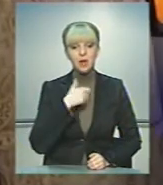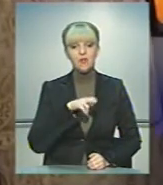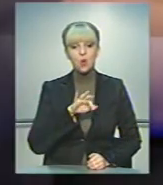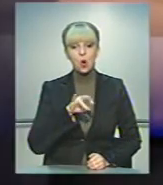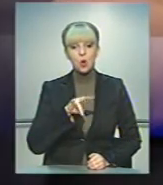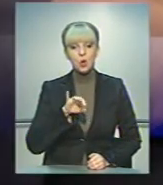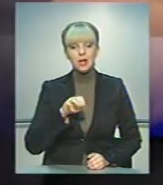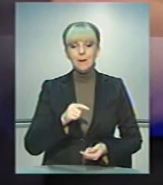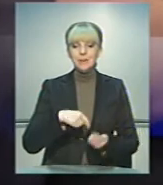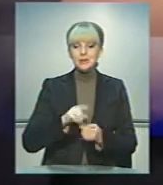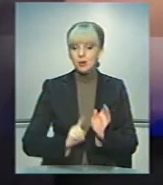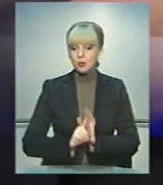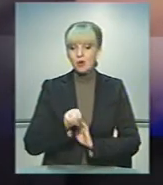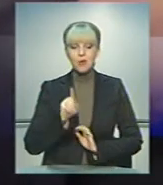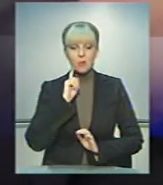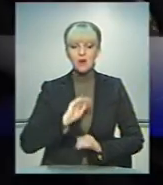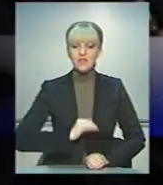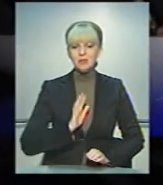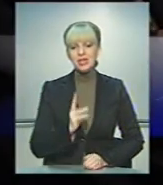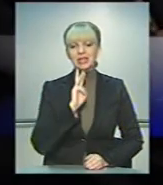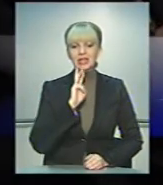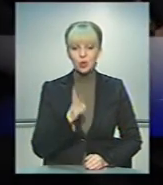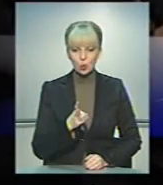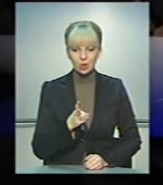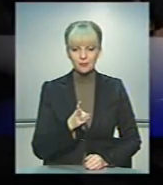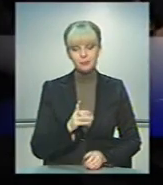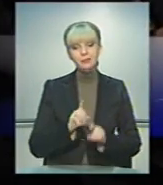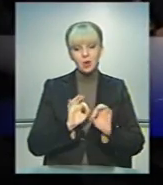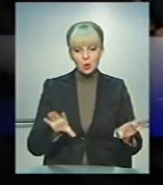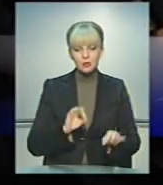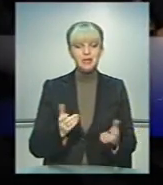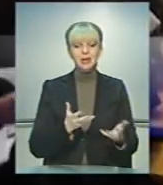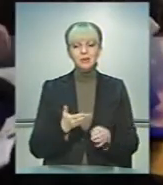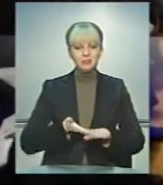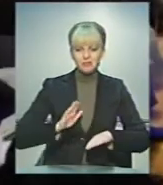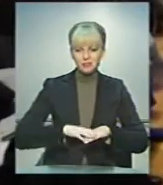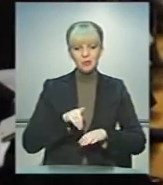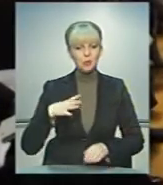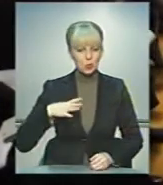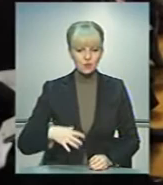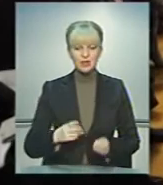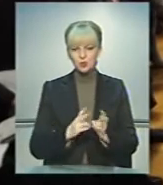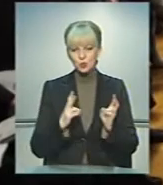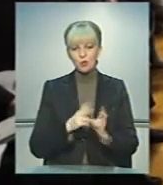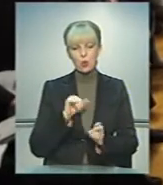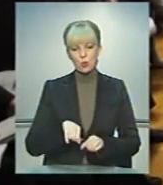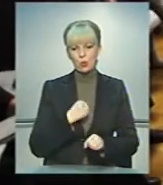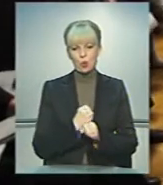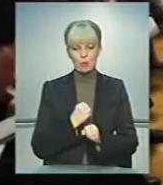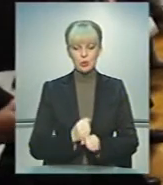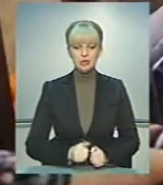– бізнесмен-початківець. Його молодій фірмі всього 3 роки. Розповідає, з якими труднощами йому доводиться зустрічатись у